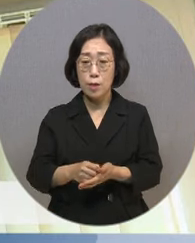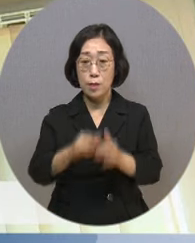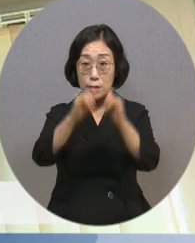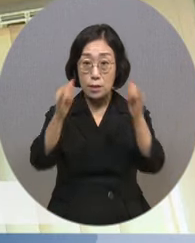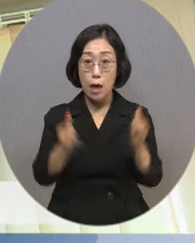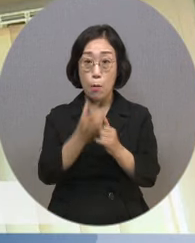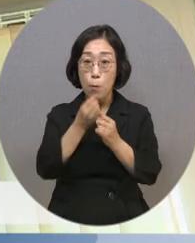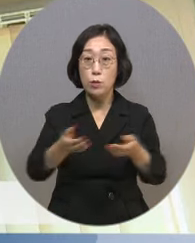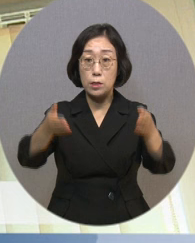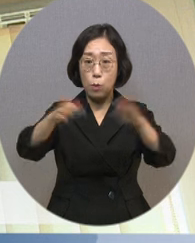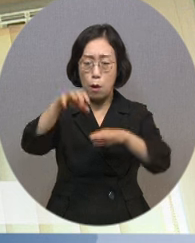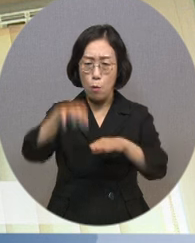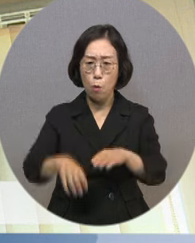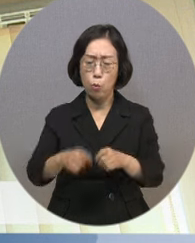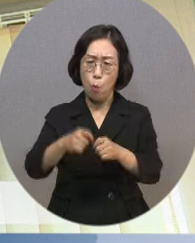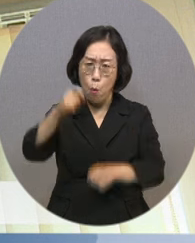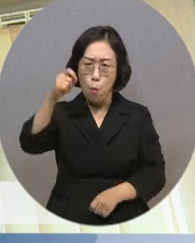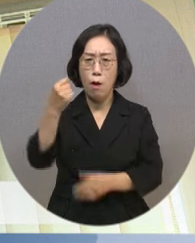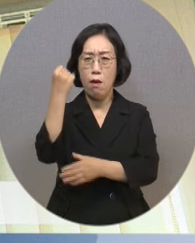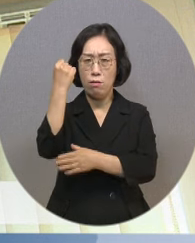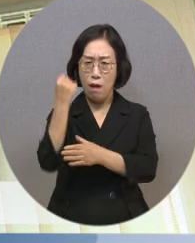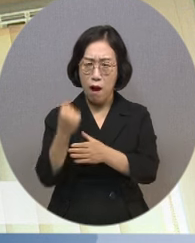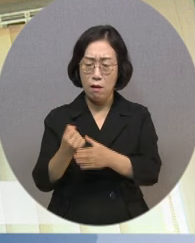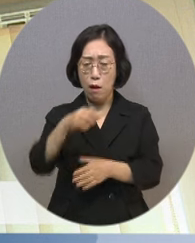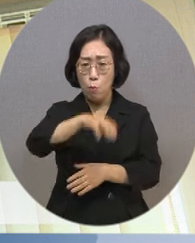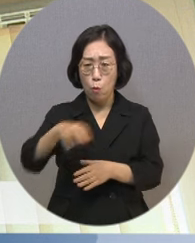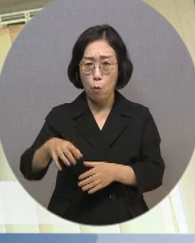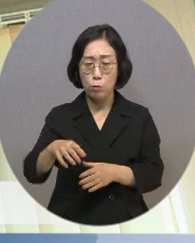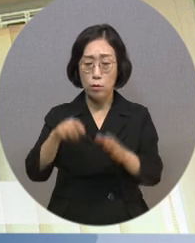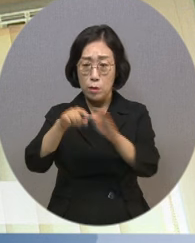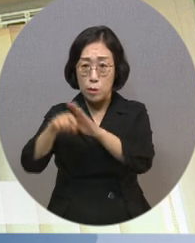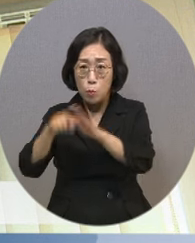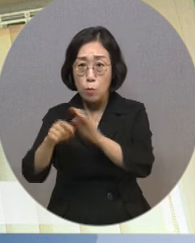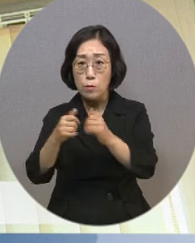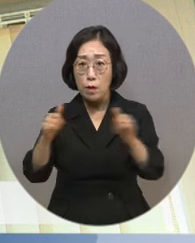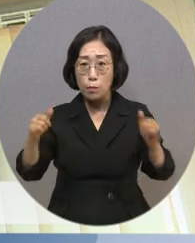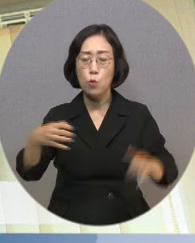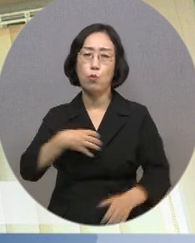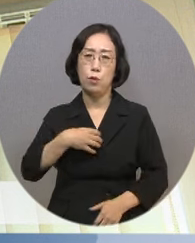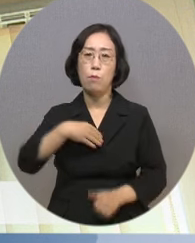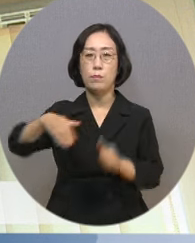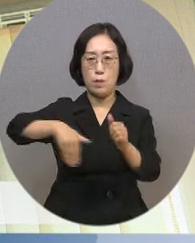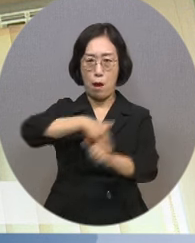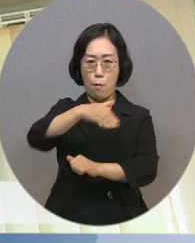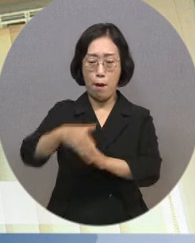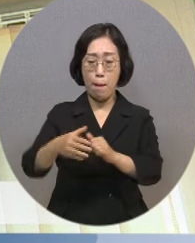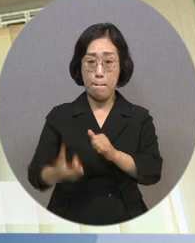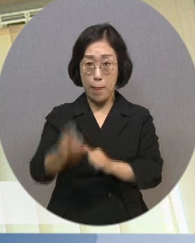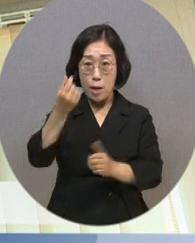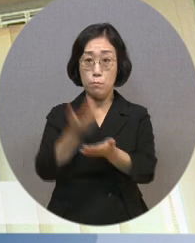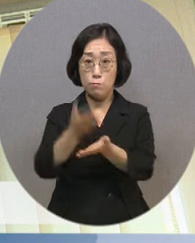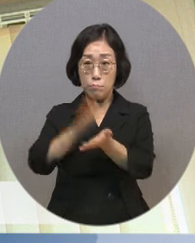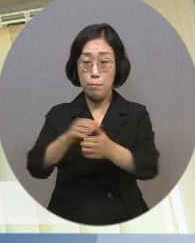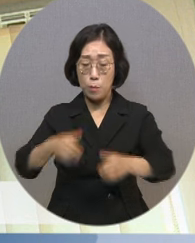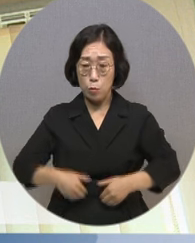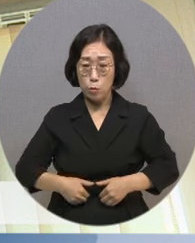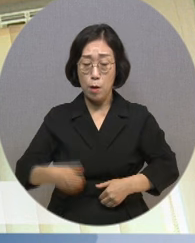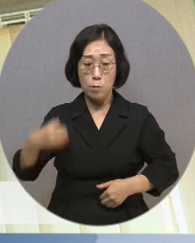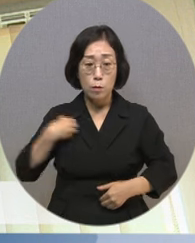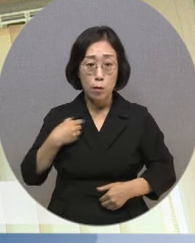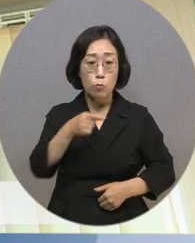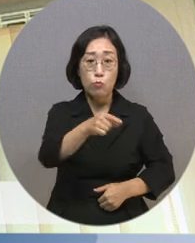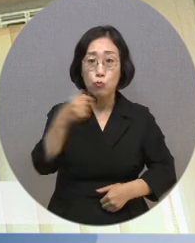사회복지관의 노후시설 방치로 이용자들이 불편에 놓여 있는데요. 이에 시설 개선이 시급하지만 정작 책임을 물을